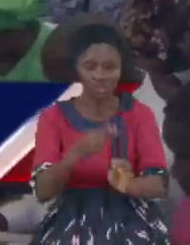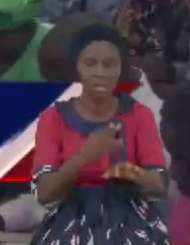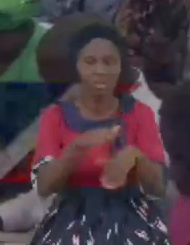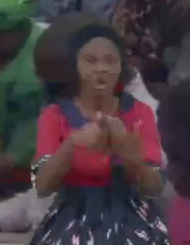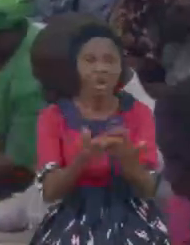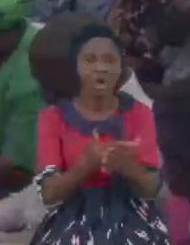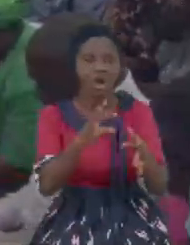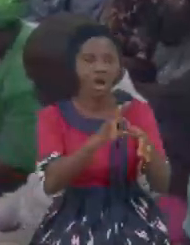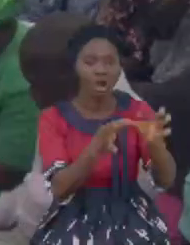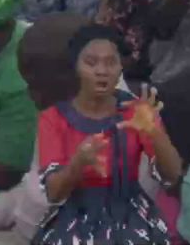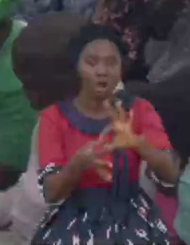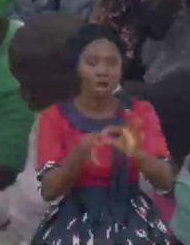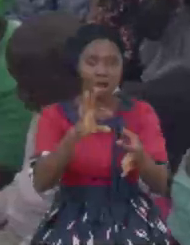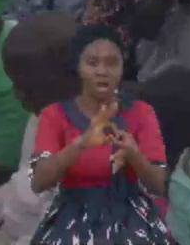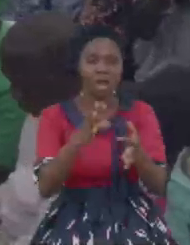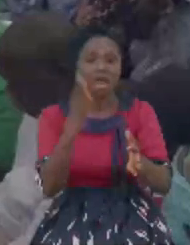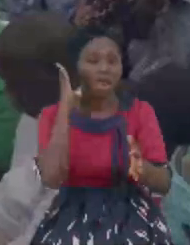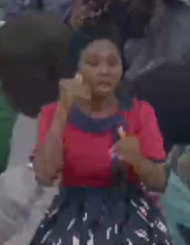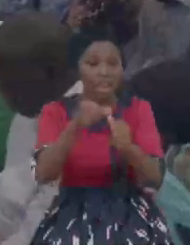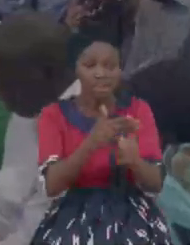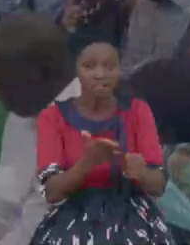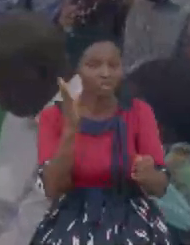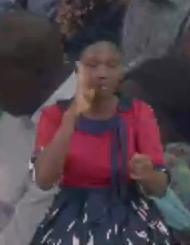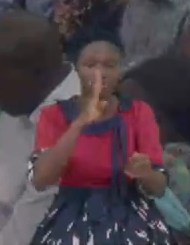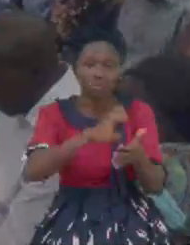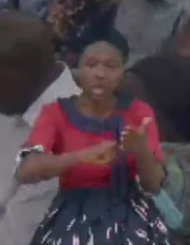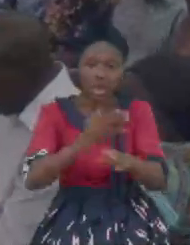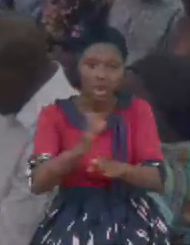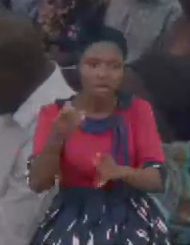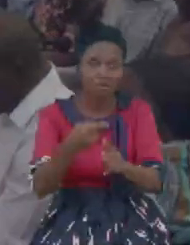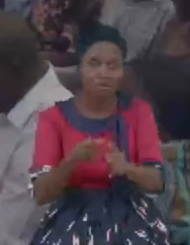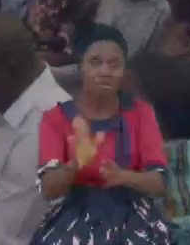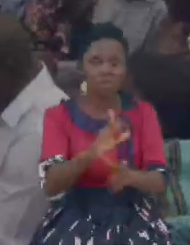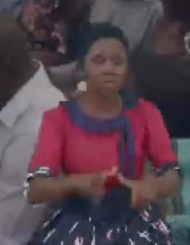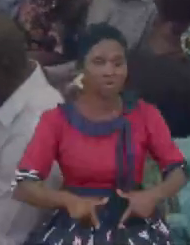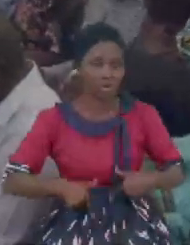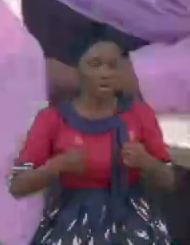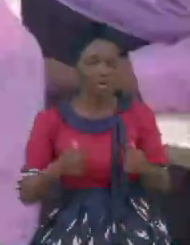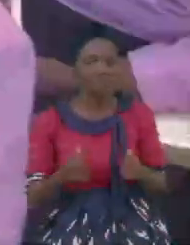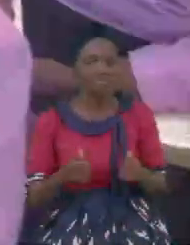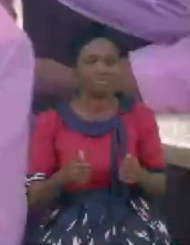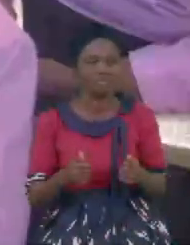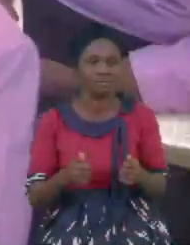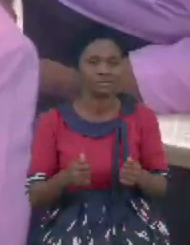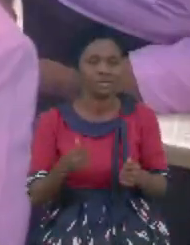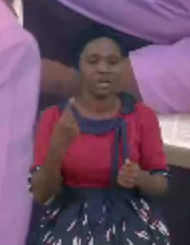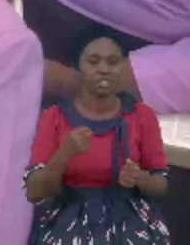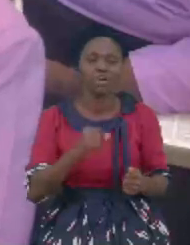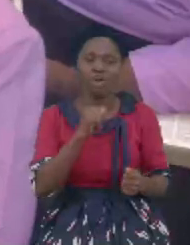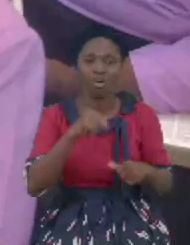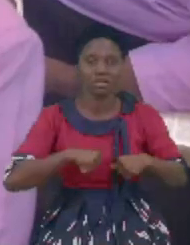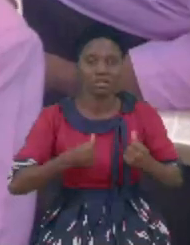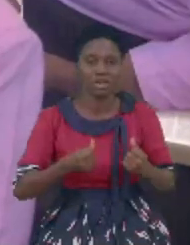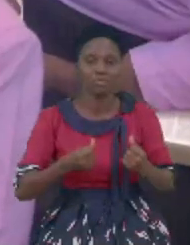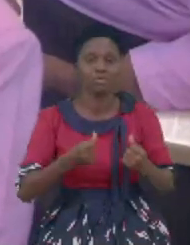les chaînes et les liens, tout est ôté de ta vie. Alors, c'est